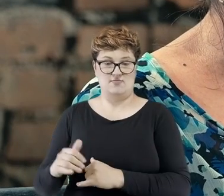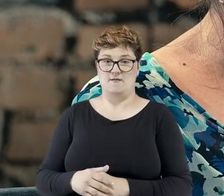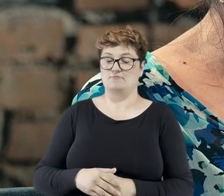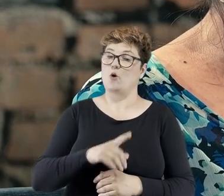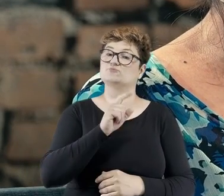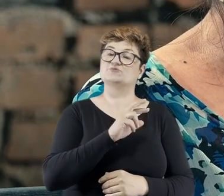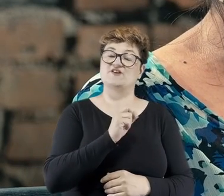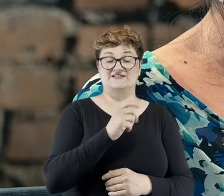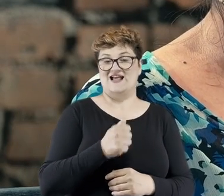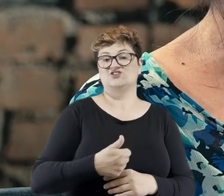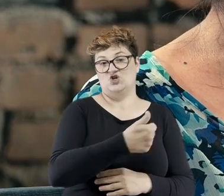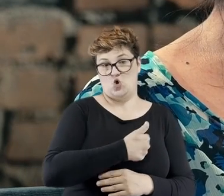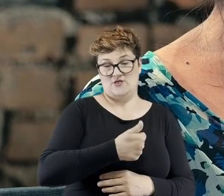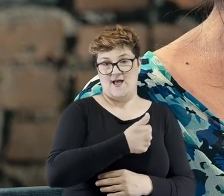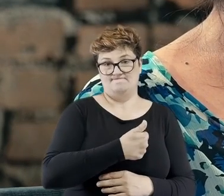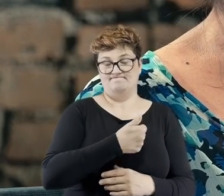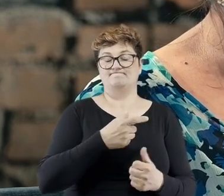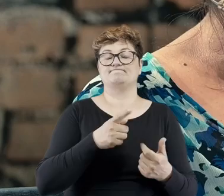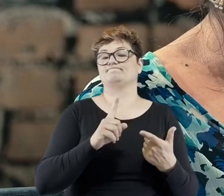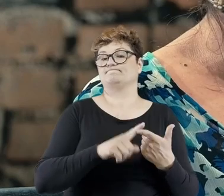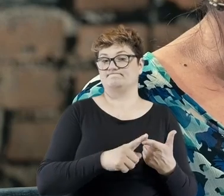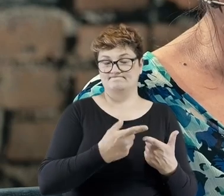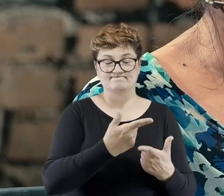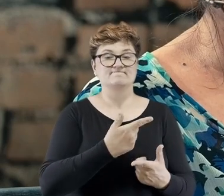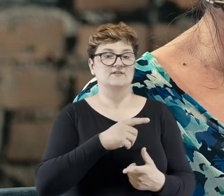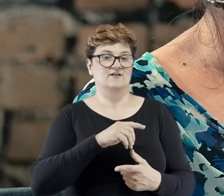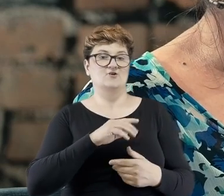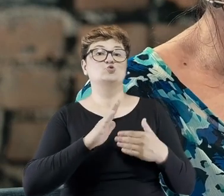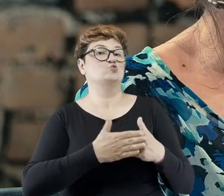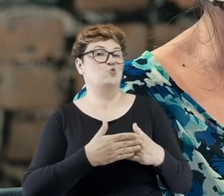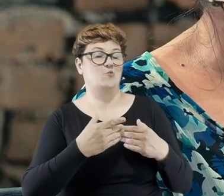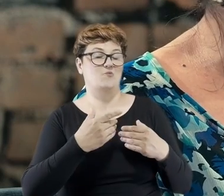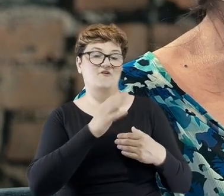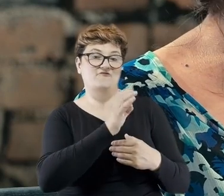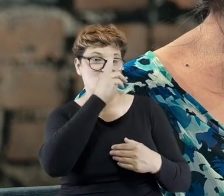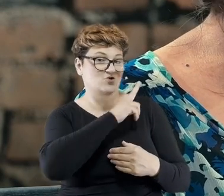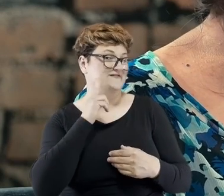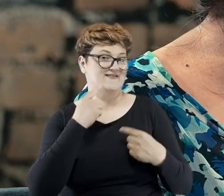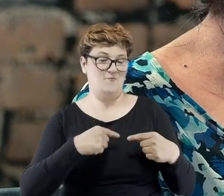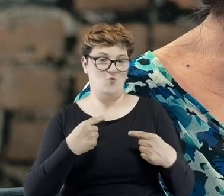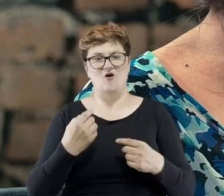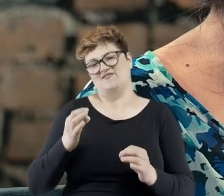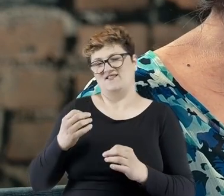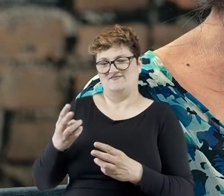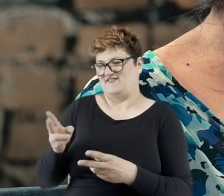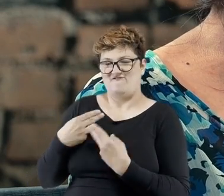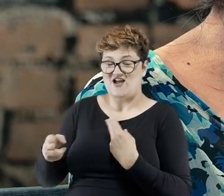Przybyszewska, po pierwsze sierota, po drugie nieślubne dziecko. To dzisiaj to nie ma znaczenia, a wtedy miało ogromne, prawda?